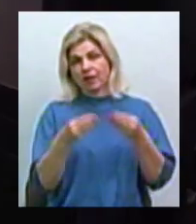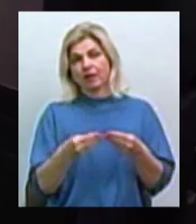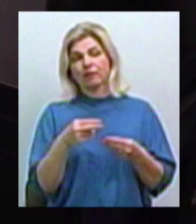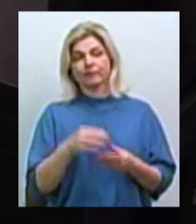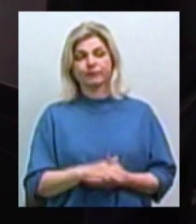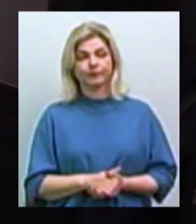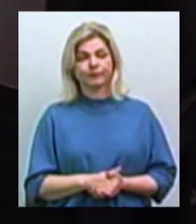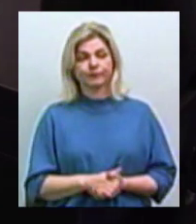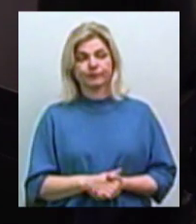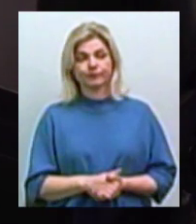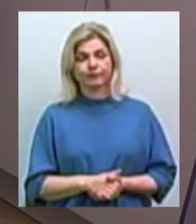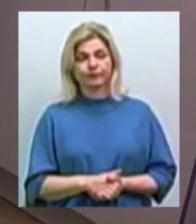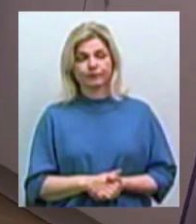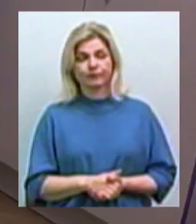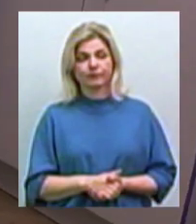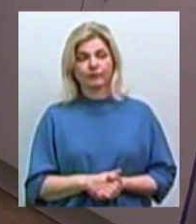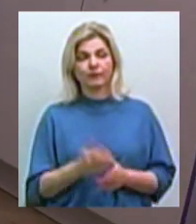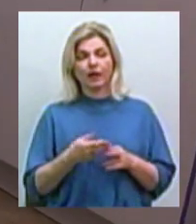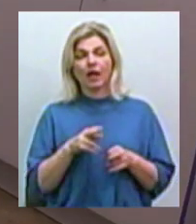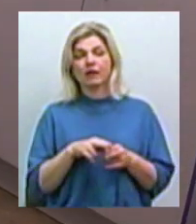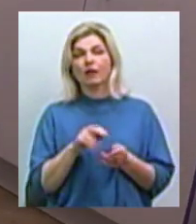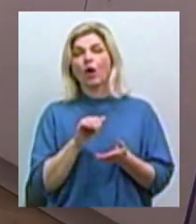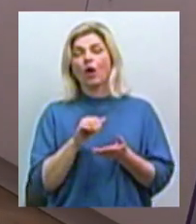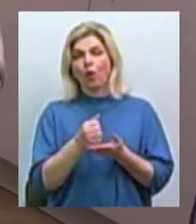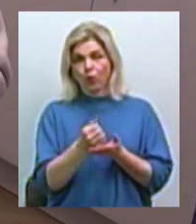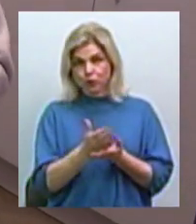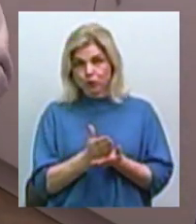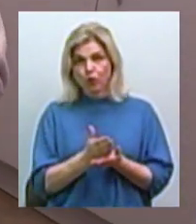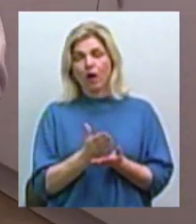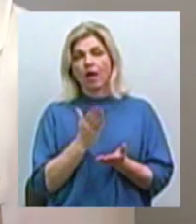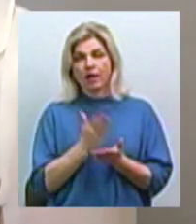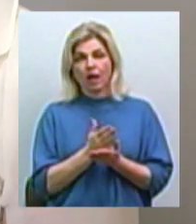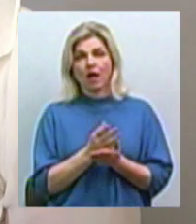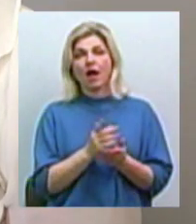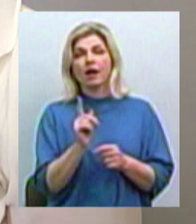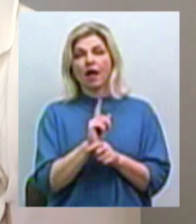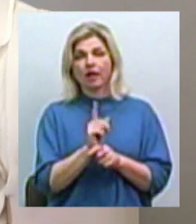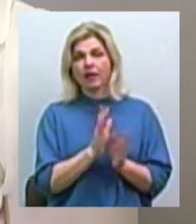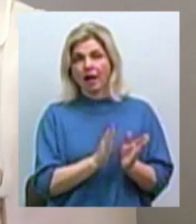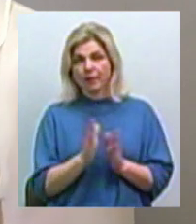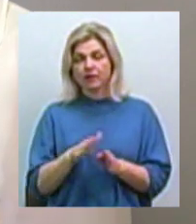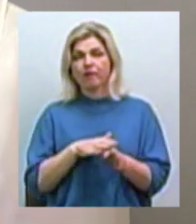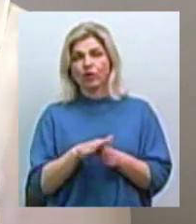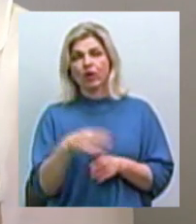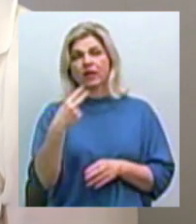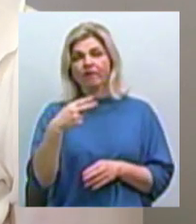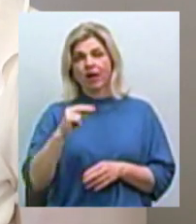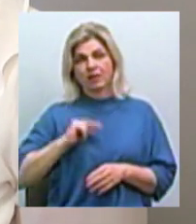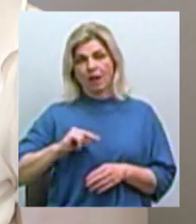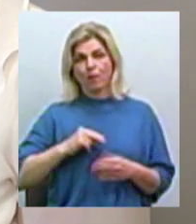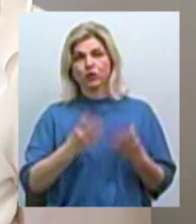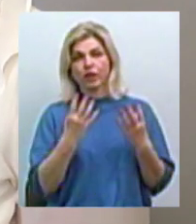відбитку. Адміністративна послуга є регламентованою, яка виконується протягом 20 робочих днів,